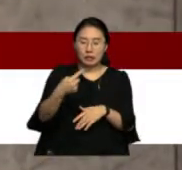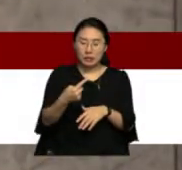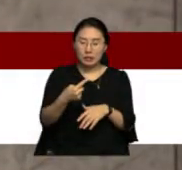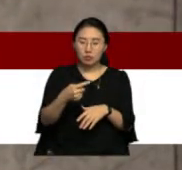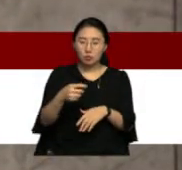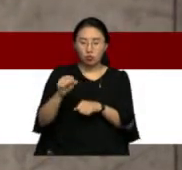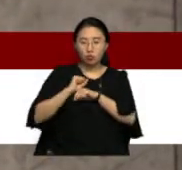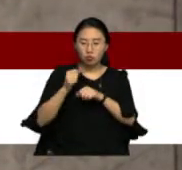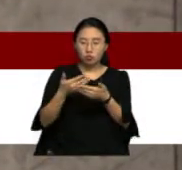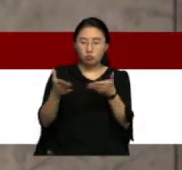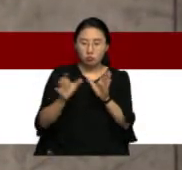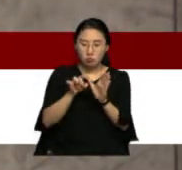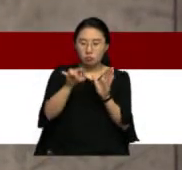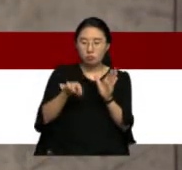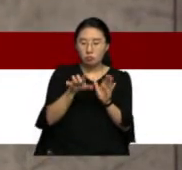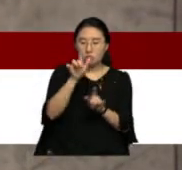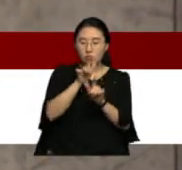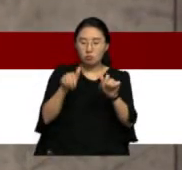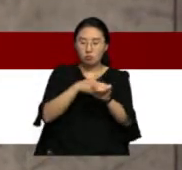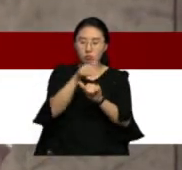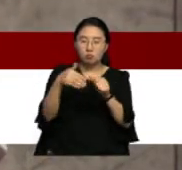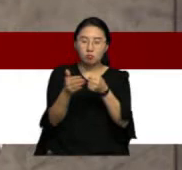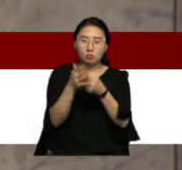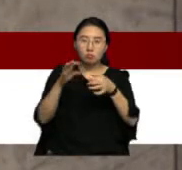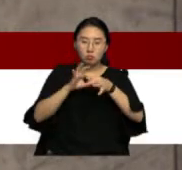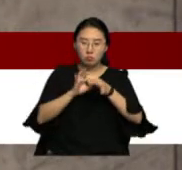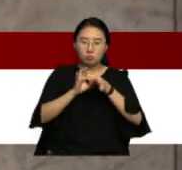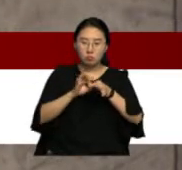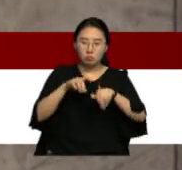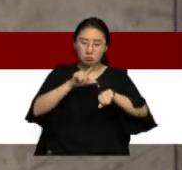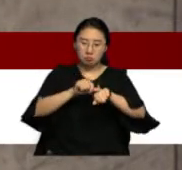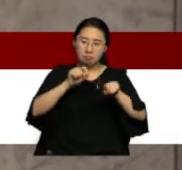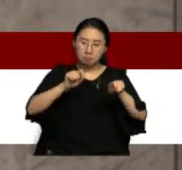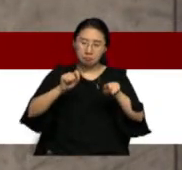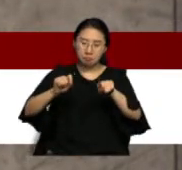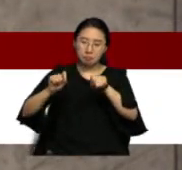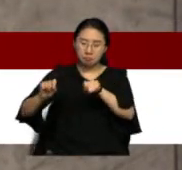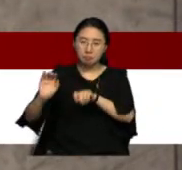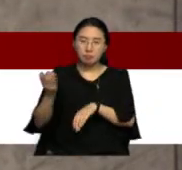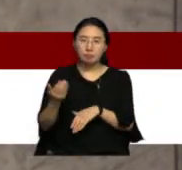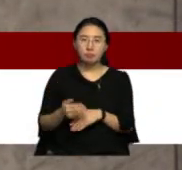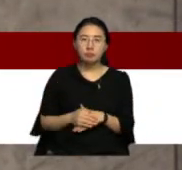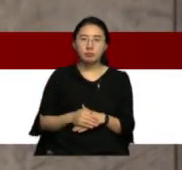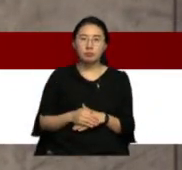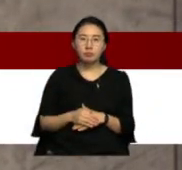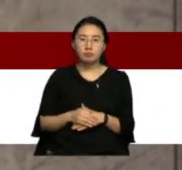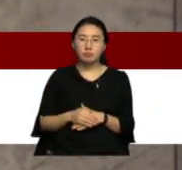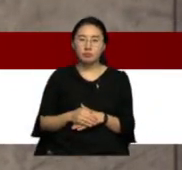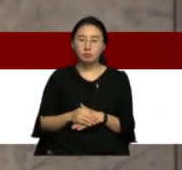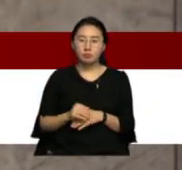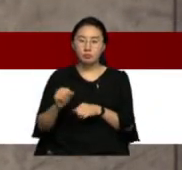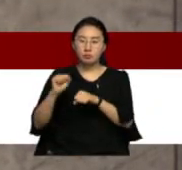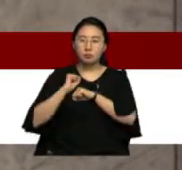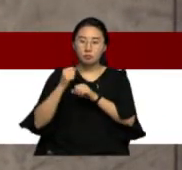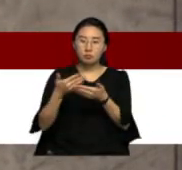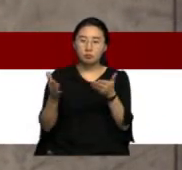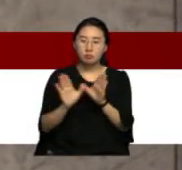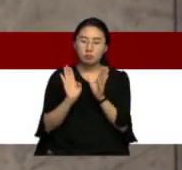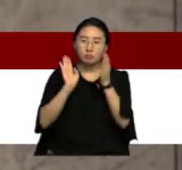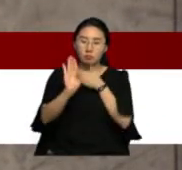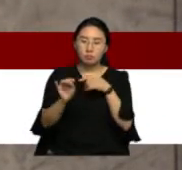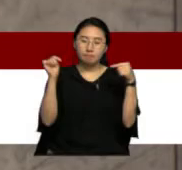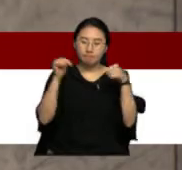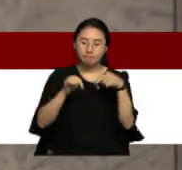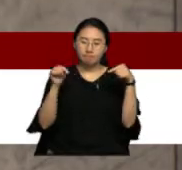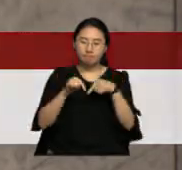국방부 내 많은 현안 사항과 관련하여 다소 실이 소요되고 있습니다만 국방과 앞으로